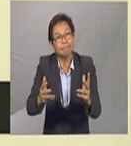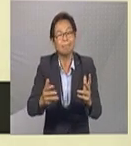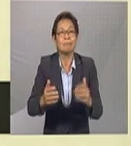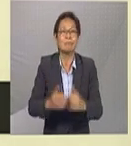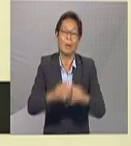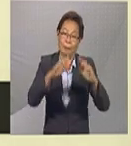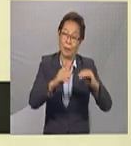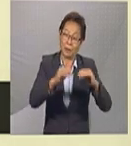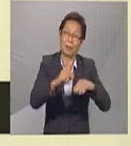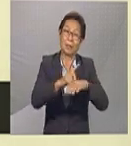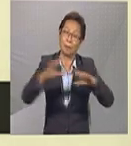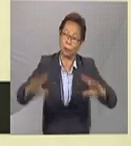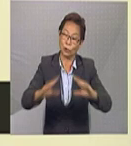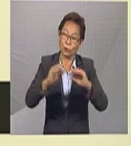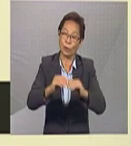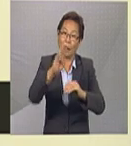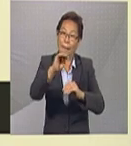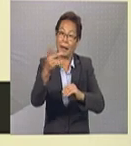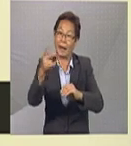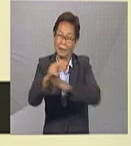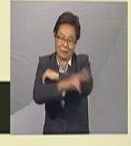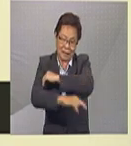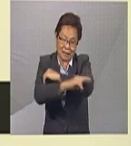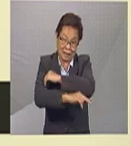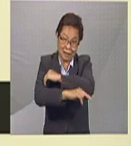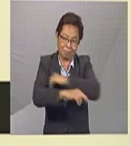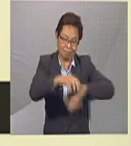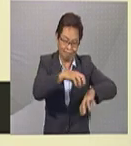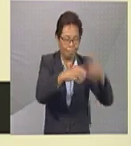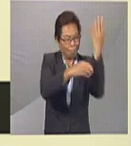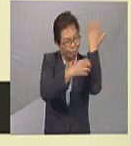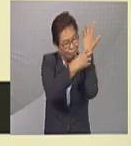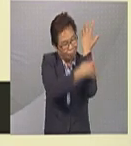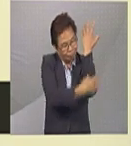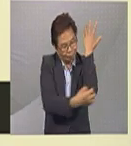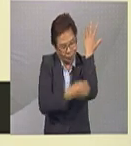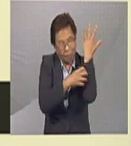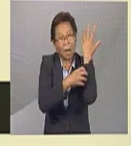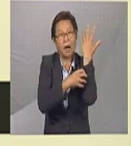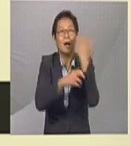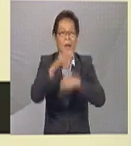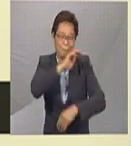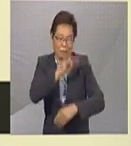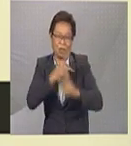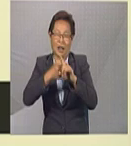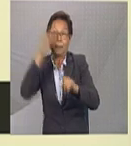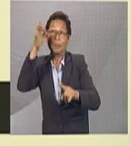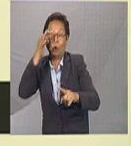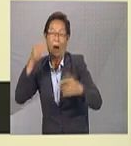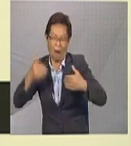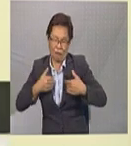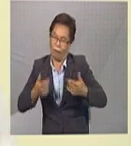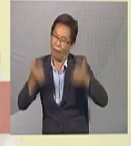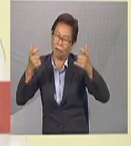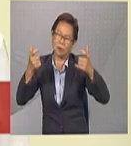meeting di mesyuarat MKN negeri-negeri, maknanya menteri daripada persekutuan akan ada. Jadi as soon as